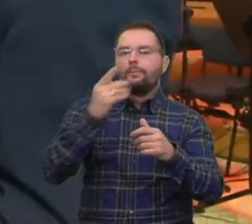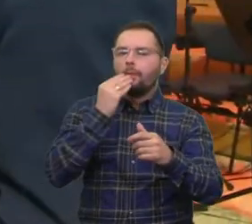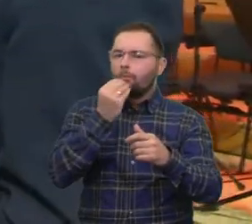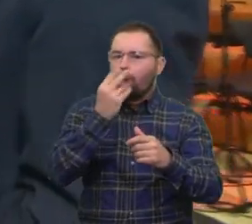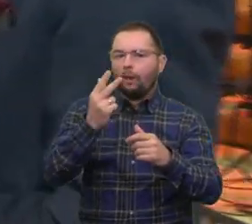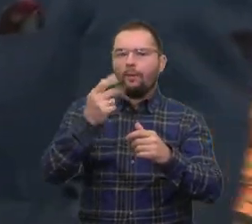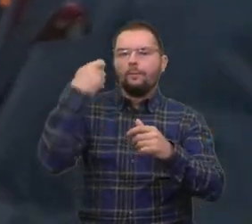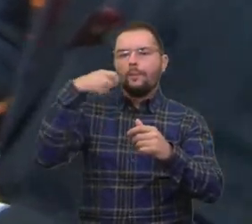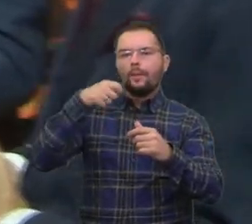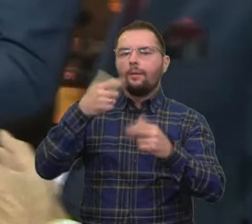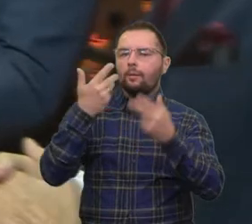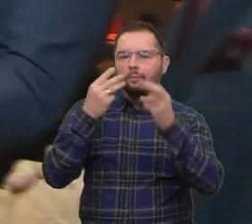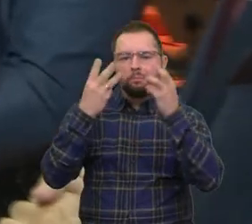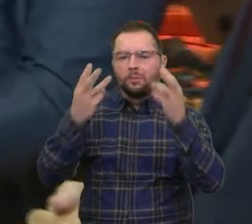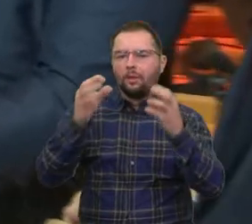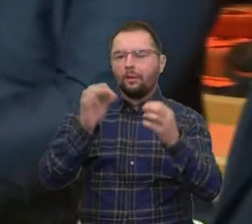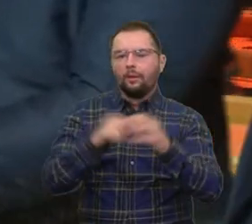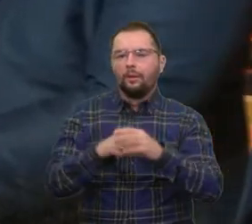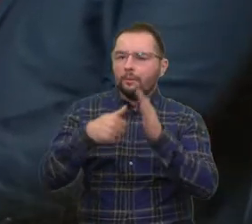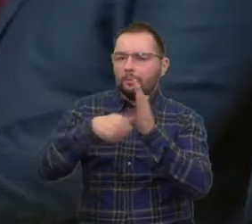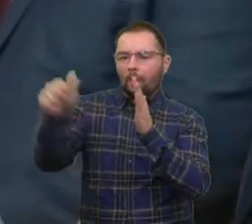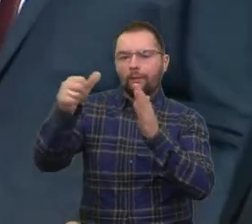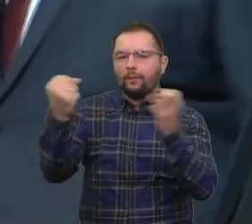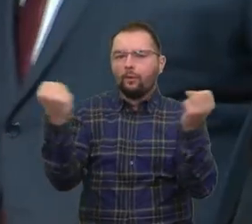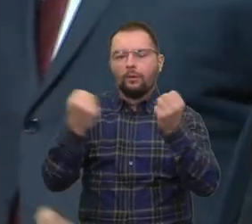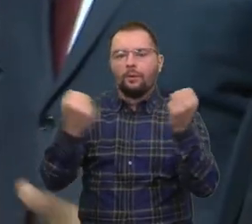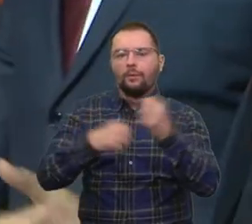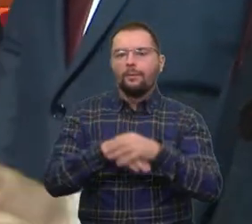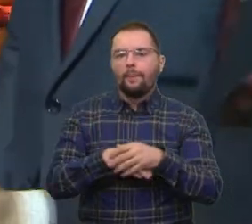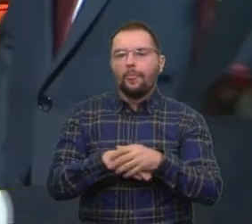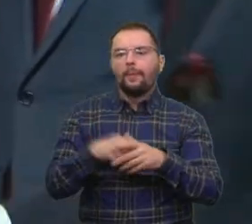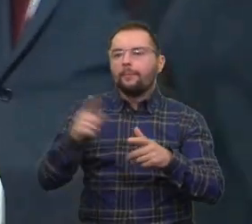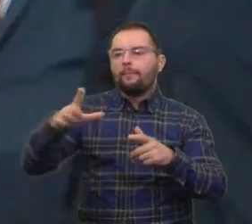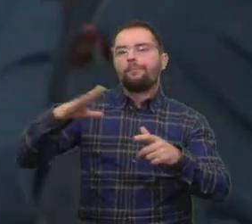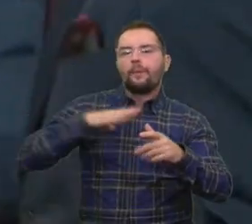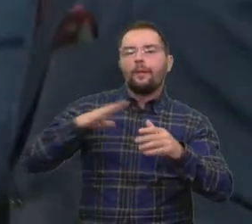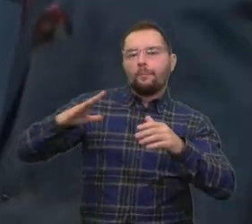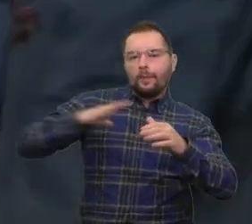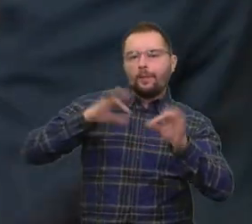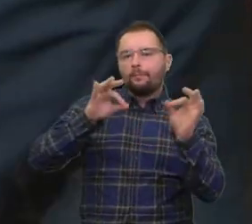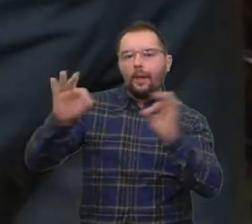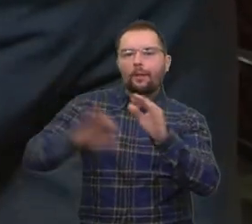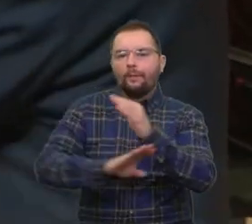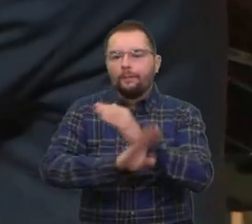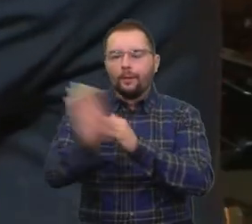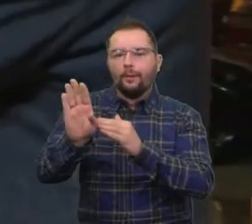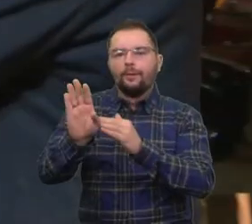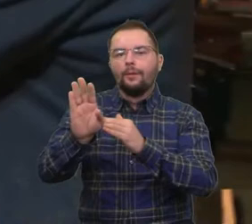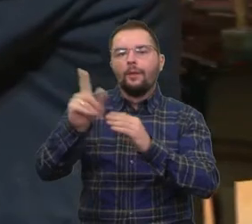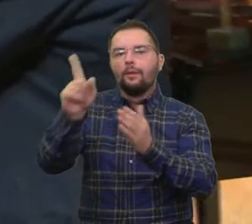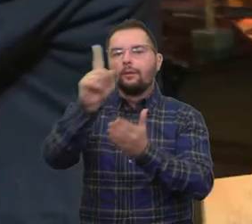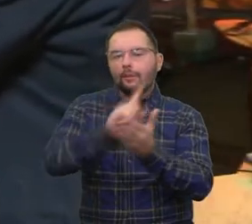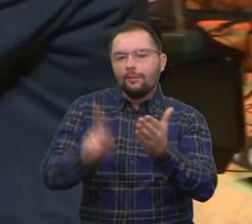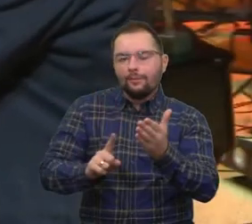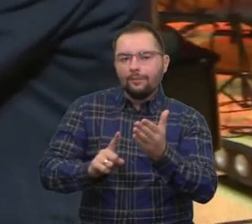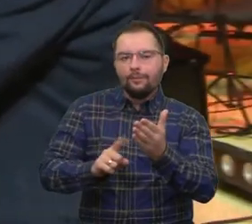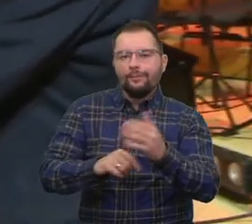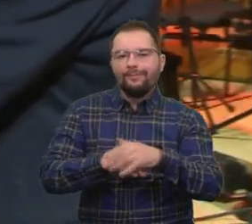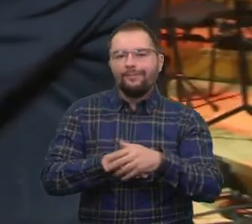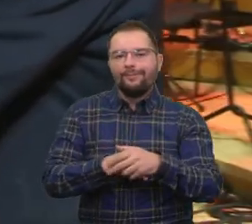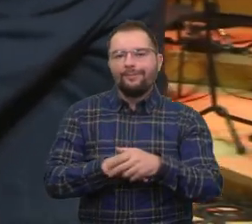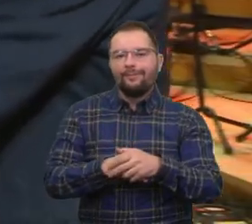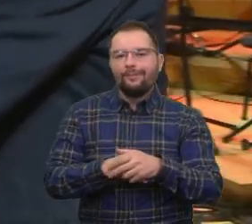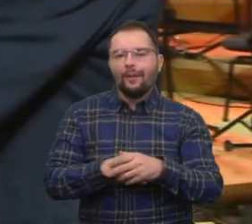wartość. I właśnie przekazują je też wspaniali przedstawiciele zespołu pieśni i tańca Śląsk,